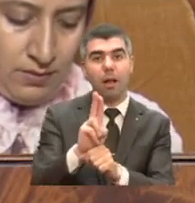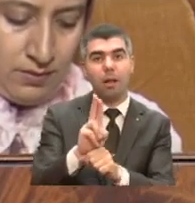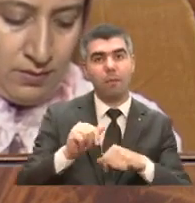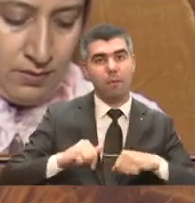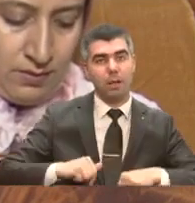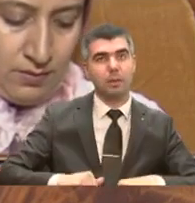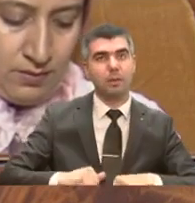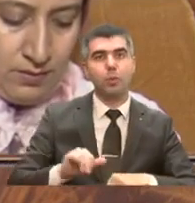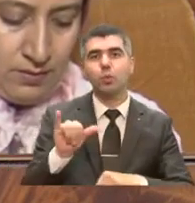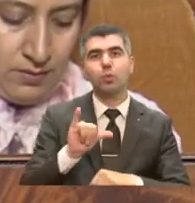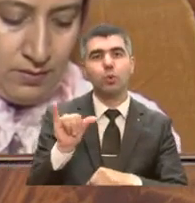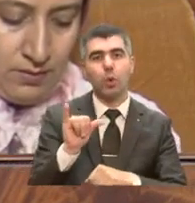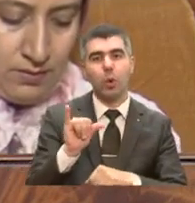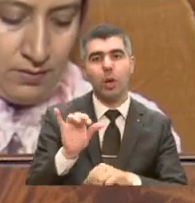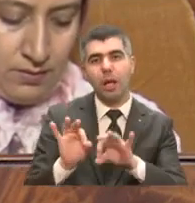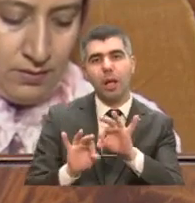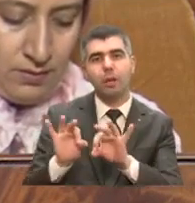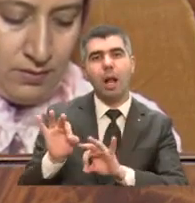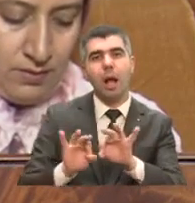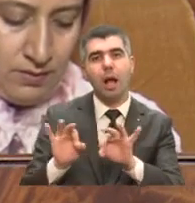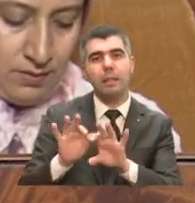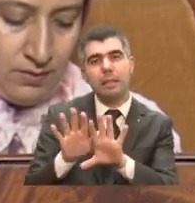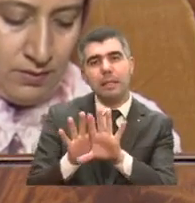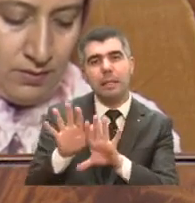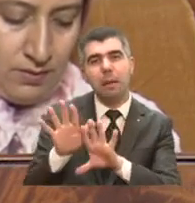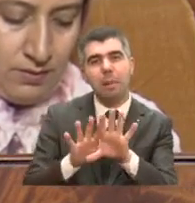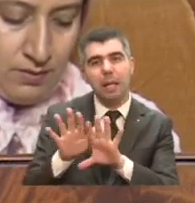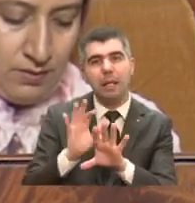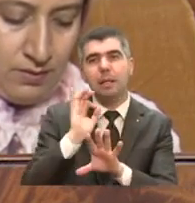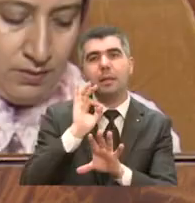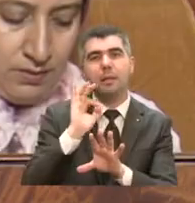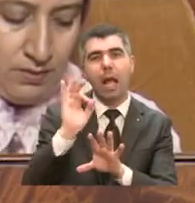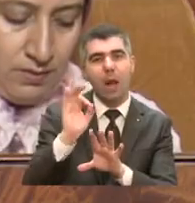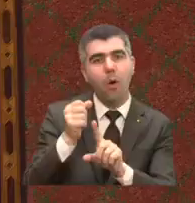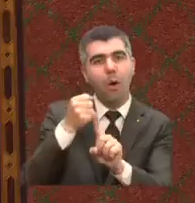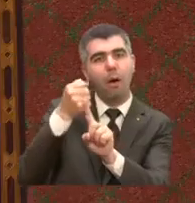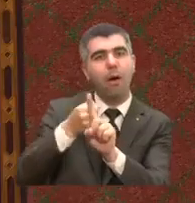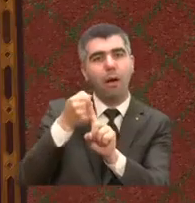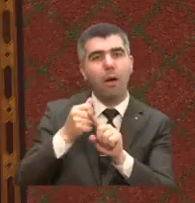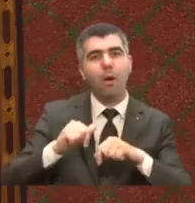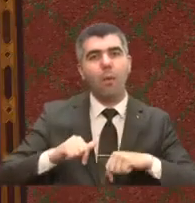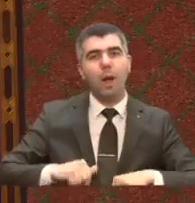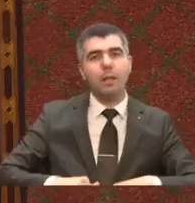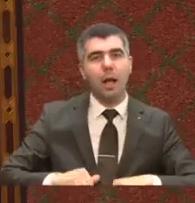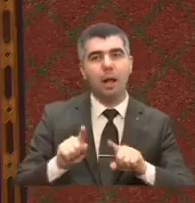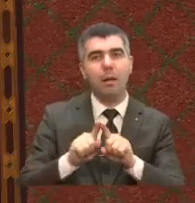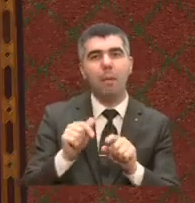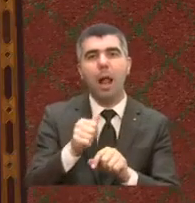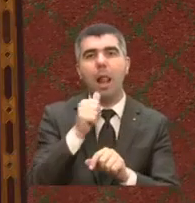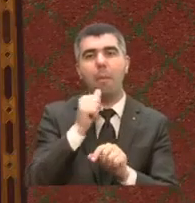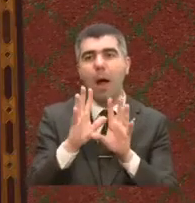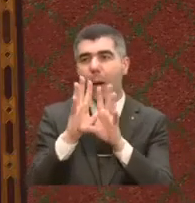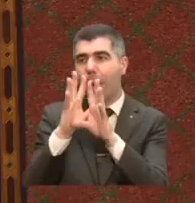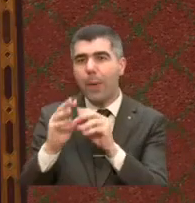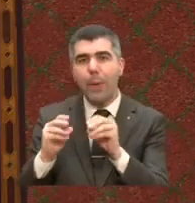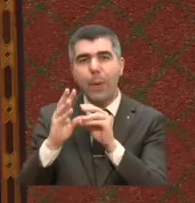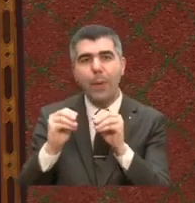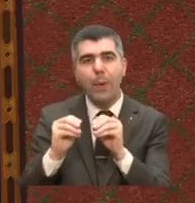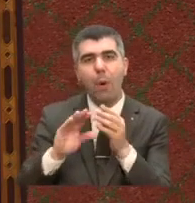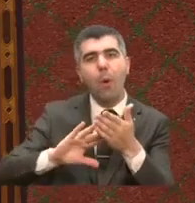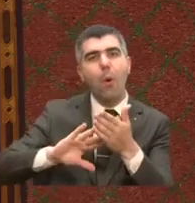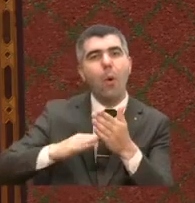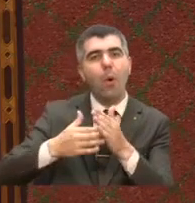عن الإجراءات والتدابير التي ستتخذونها لتغطية الخصص المهول لندرات المياه بصفة